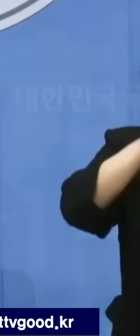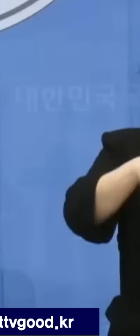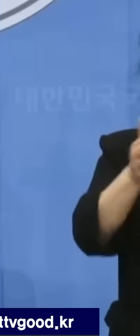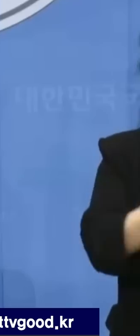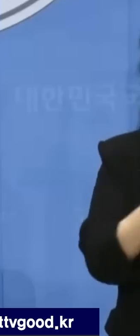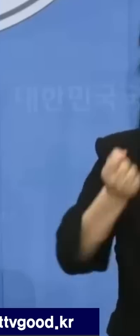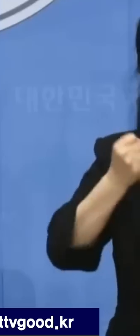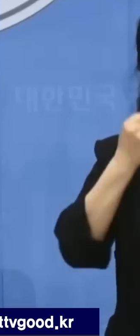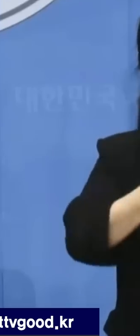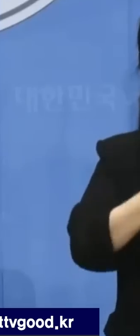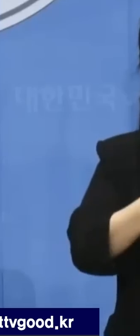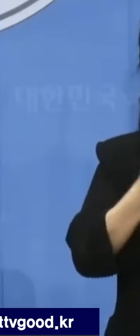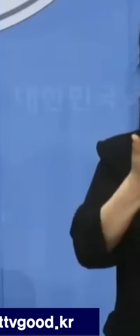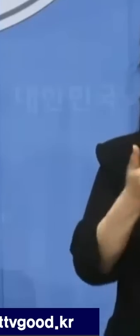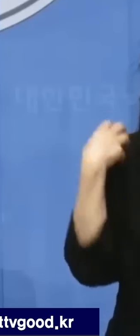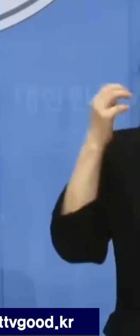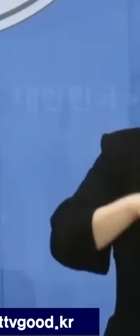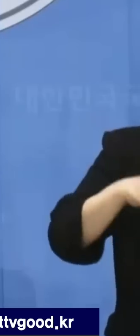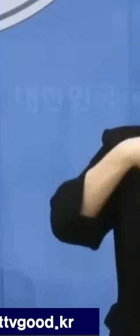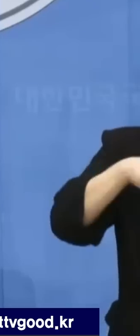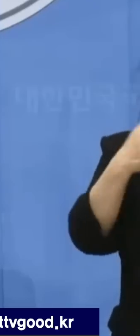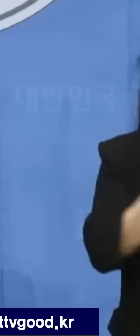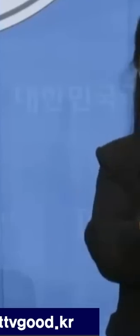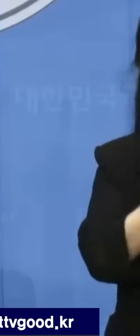민주당으로 반드시 정권을 탈환하겠습니다.